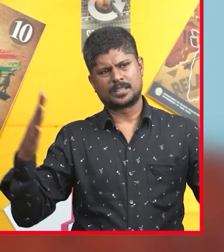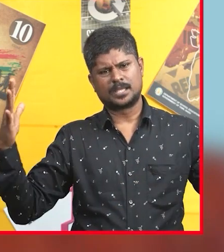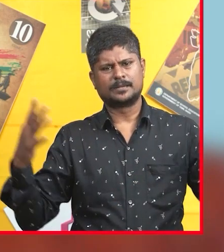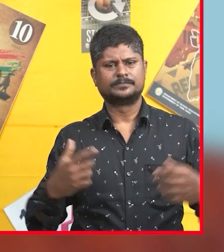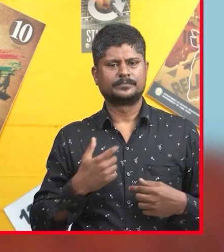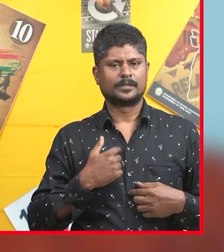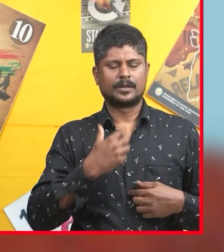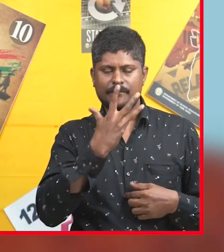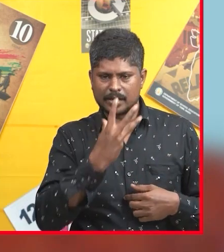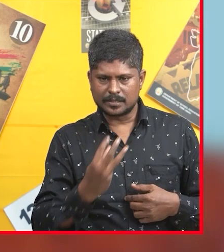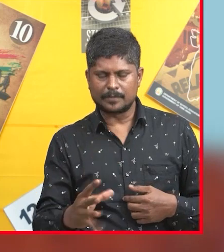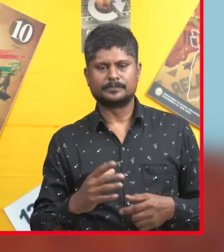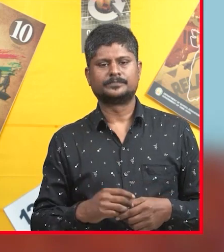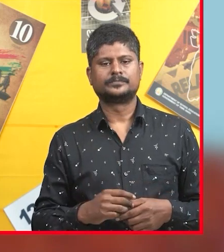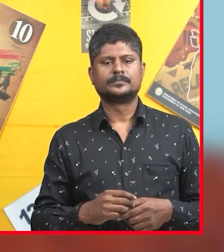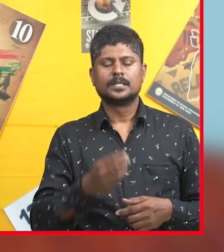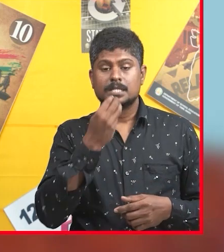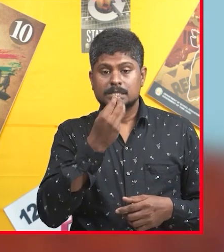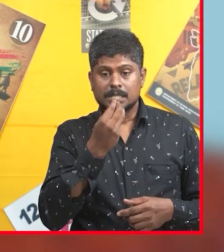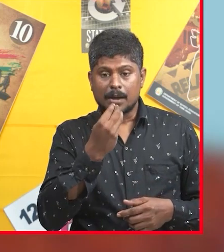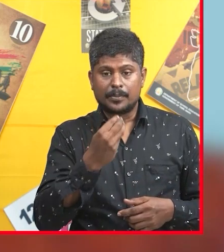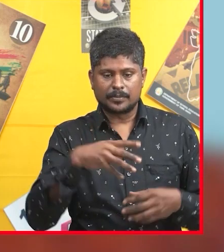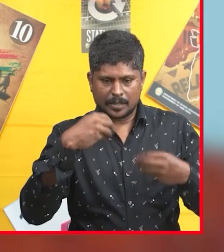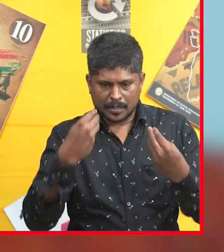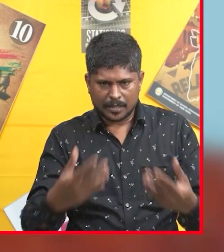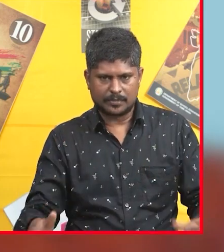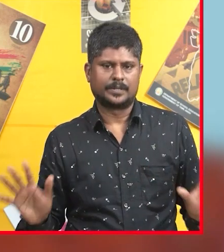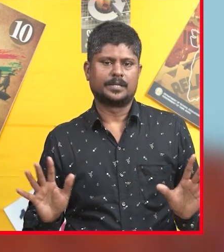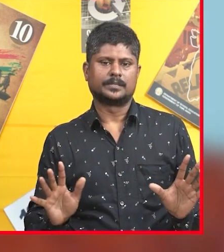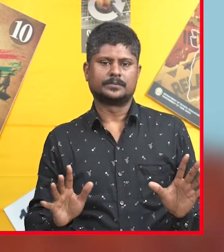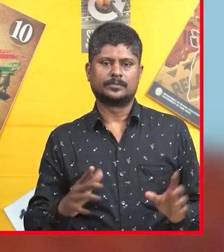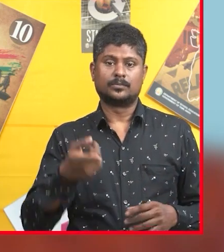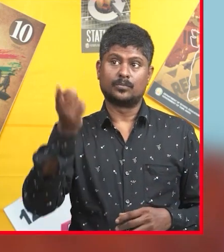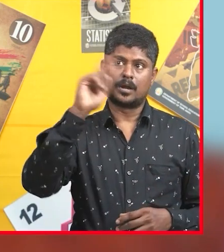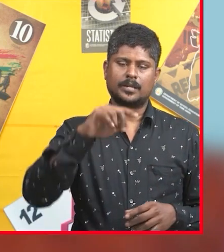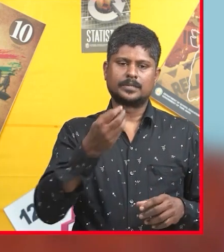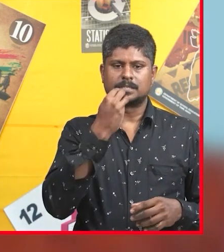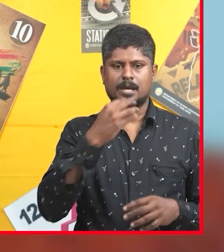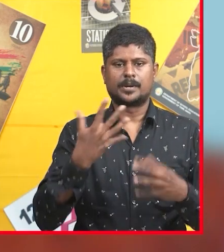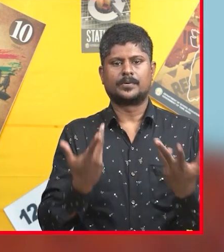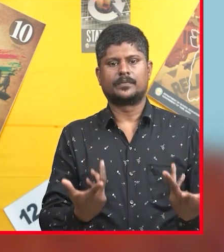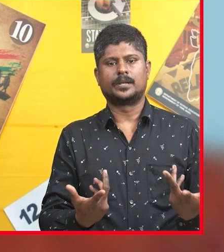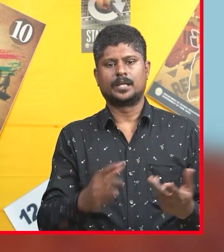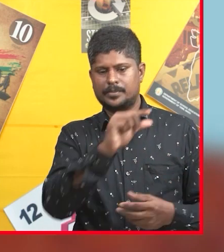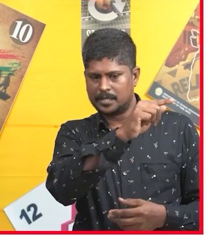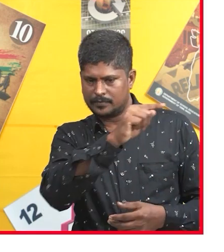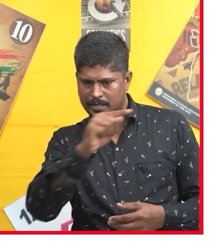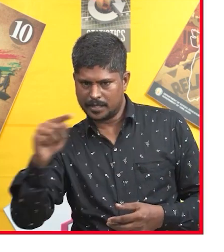வருத்தப்படுறான். அதுல விருந்தோம்பலை பத்தியும் நான் இழந்துட்டேன் அப்படின்னு சொல்லி வருத்தப்படுறாளாம். அந்த வரி உங்களுக்கு கொடுத்துருக்காங்க